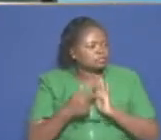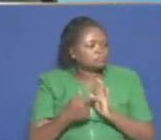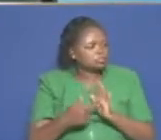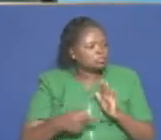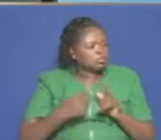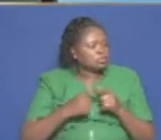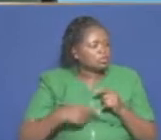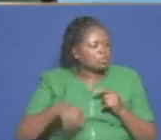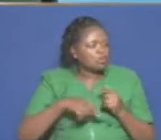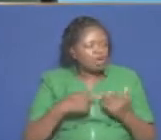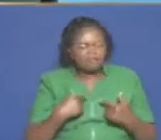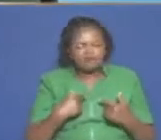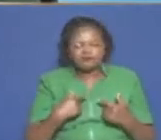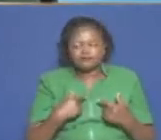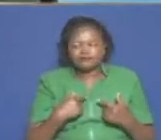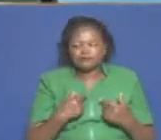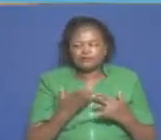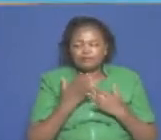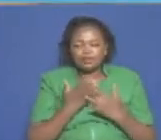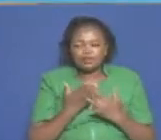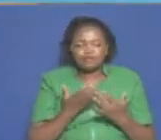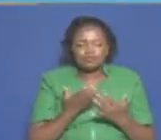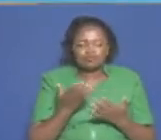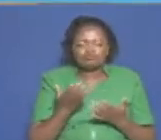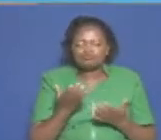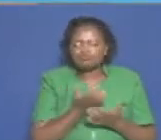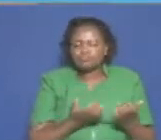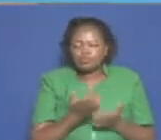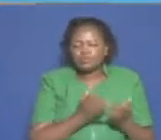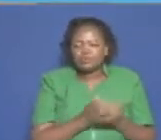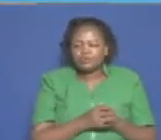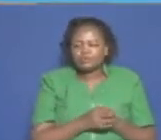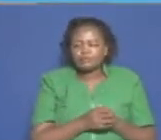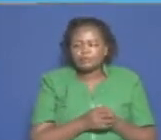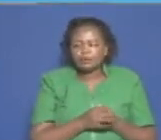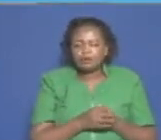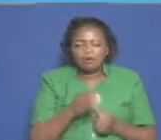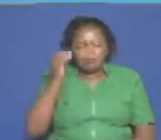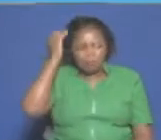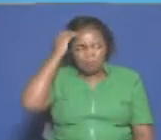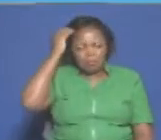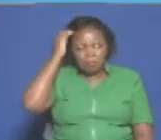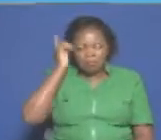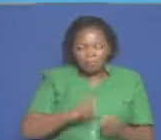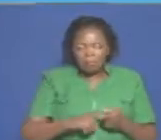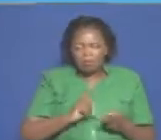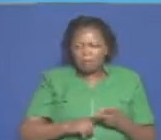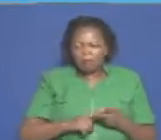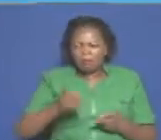uchumi ya kati ama middle income economy, na swala la masomo, swala la